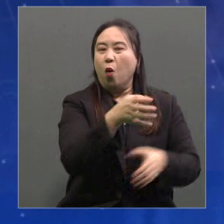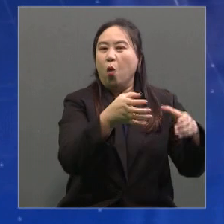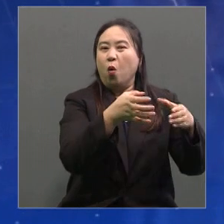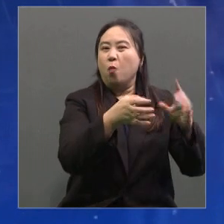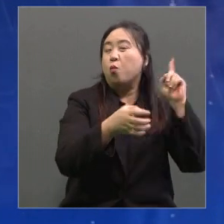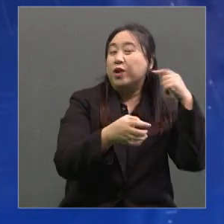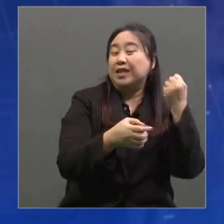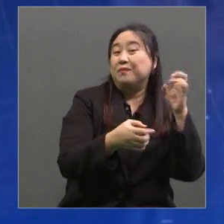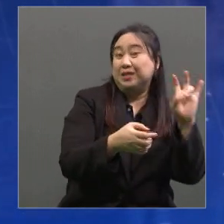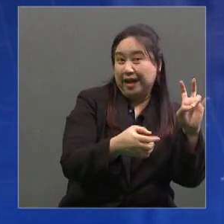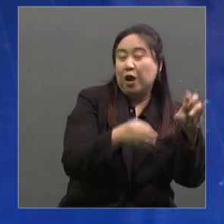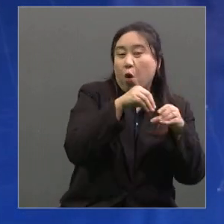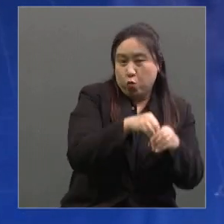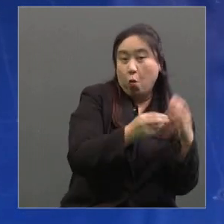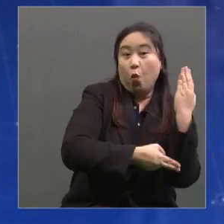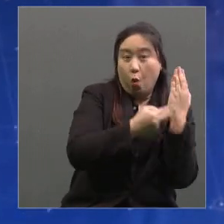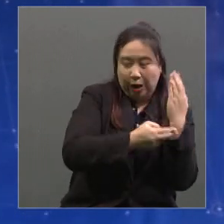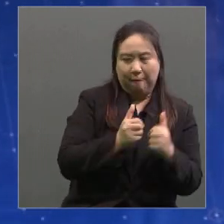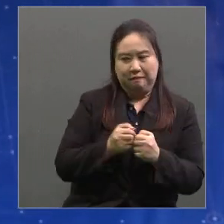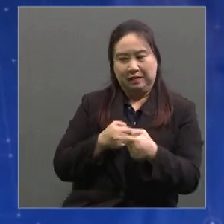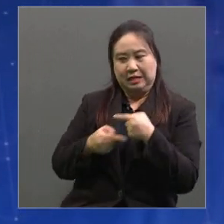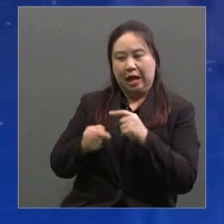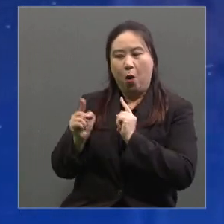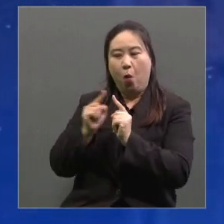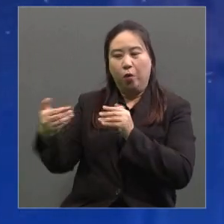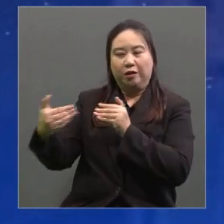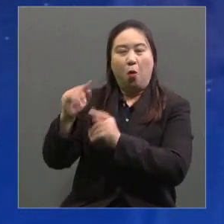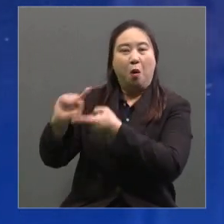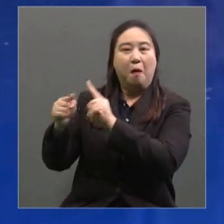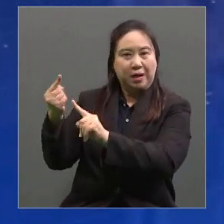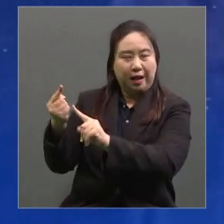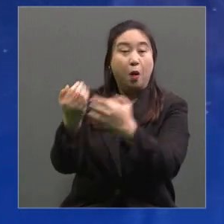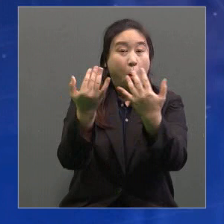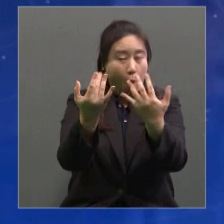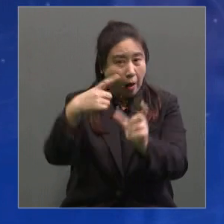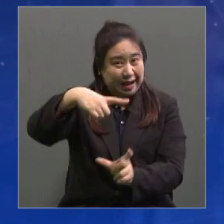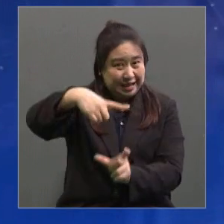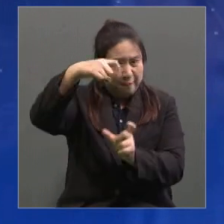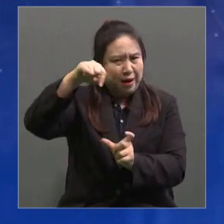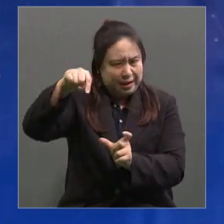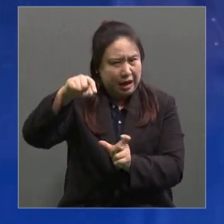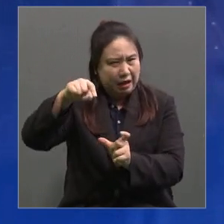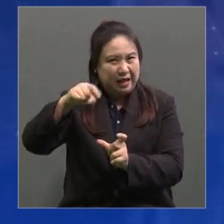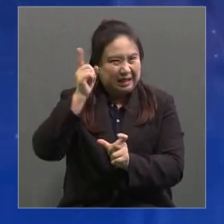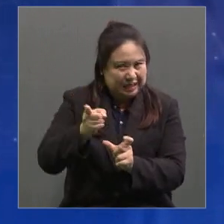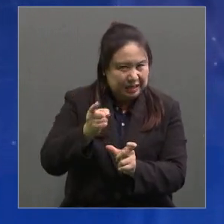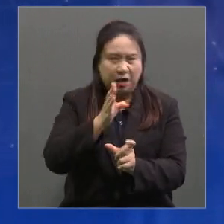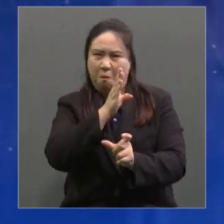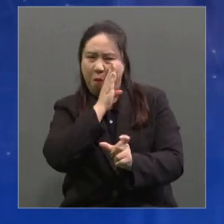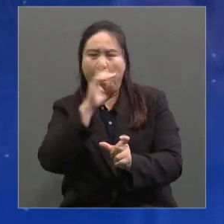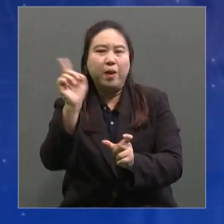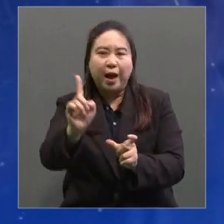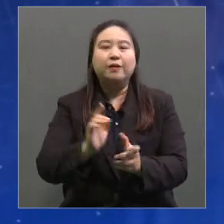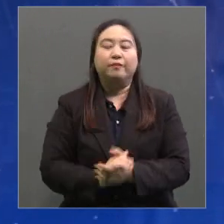ณะอยู่ในโรงแรมนะคะก็เดี๋ยวต้องให้เจ้าหน้าที่ไปตรวจสอบว่าจริงหรือไม่จริงหรือว่ายังไงนะคะ คือตัวแช